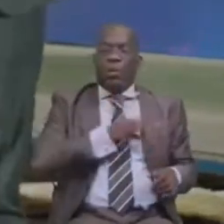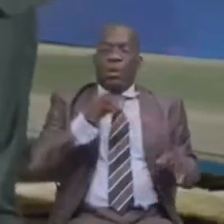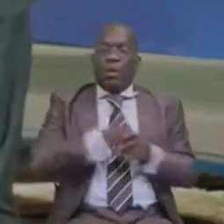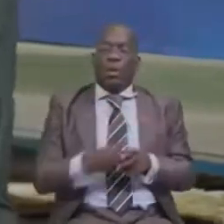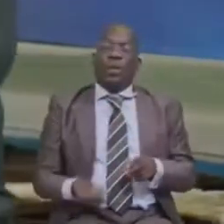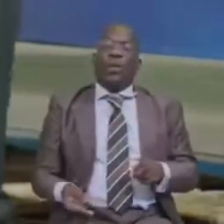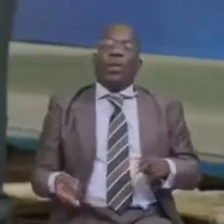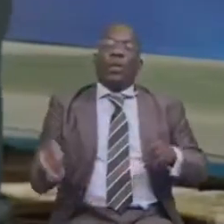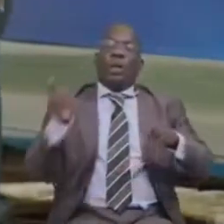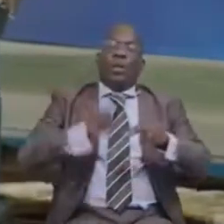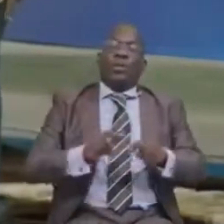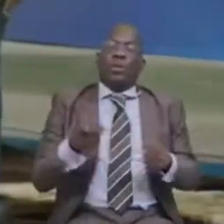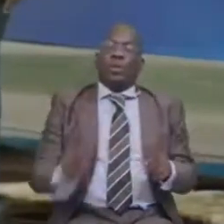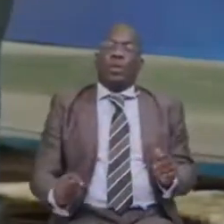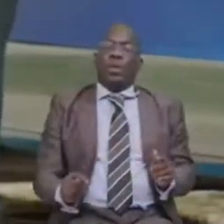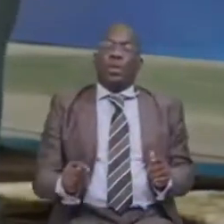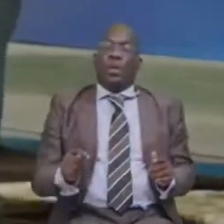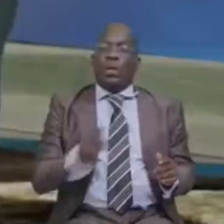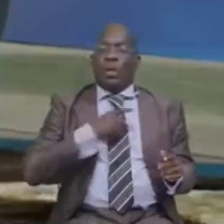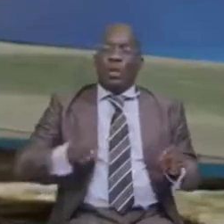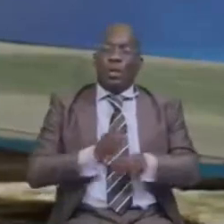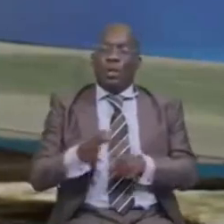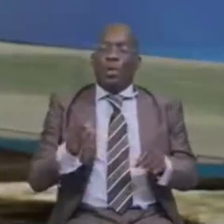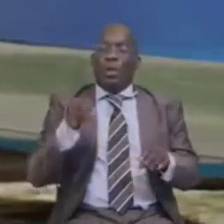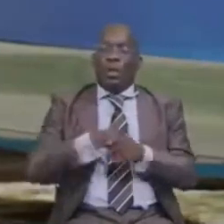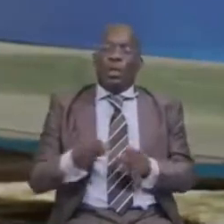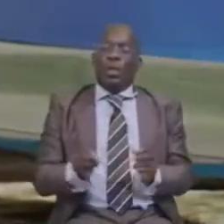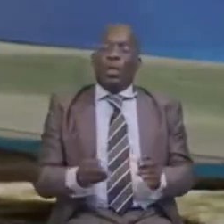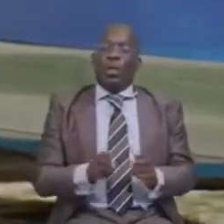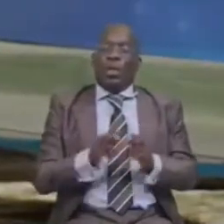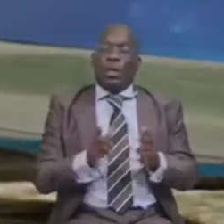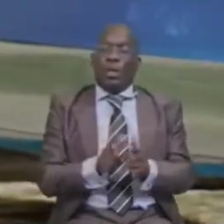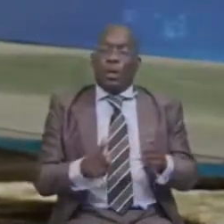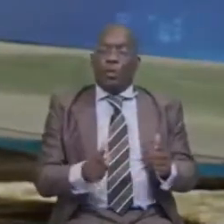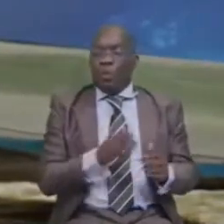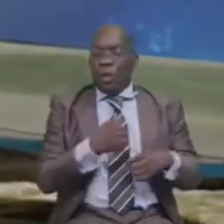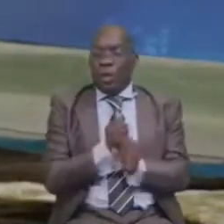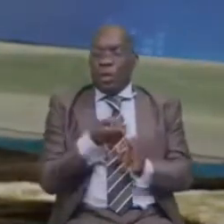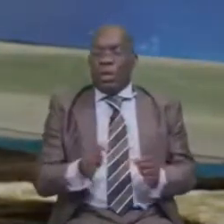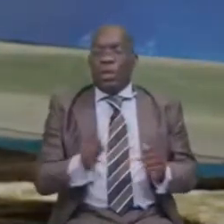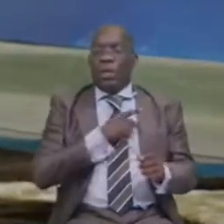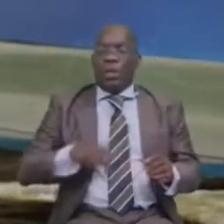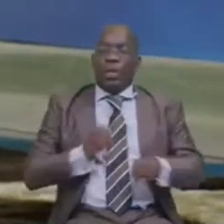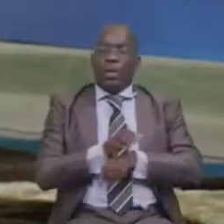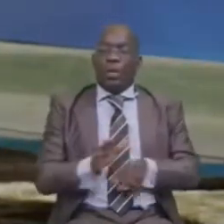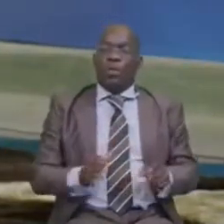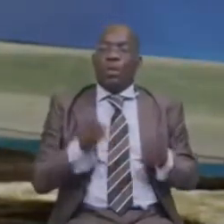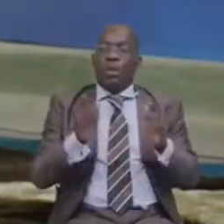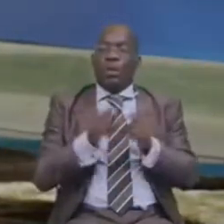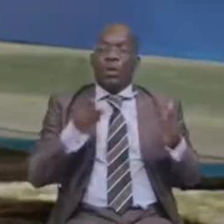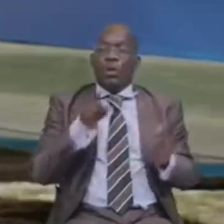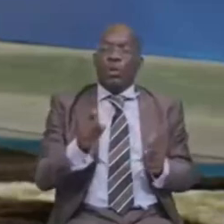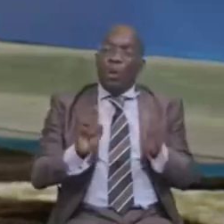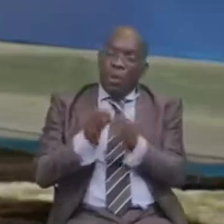en élargissant le royaume. Premièrement donc, vous cherchez premièrement votre entrée dans